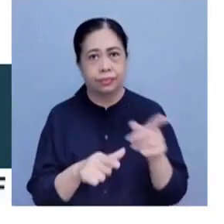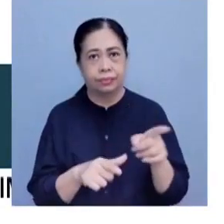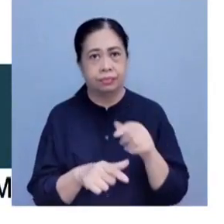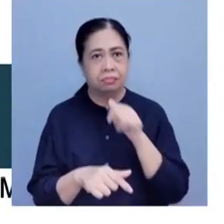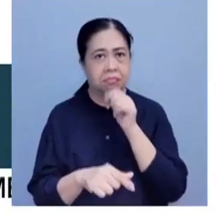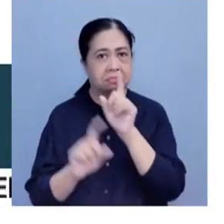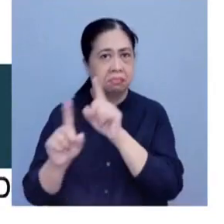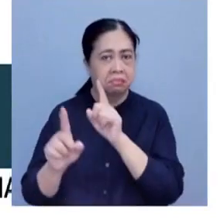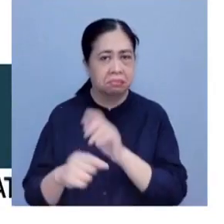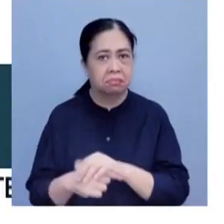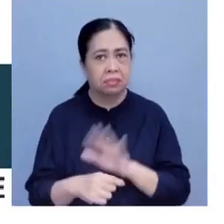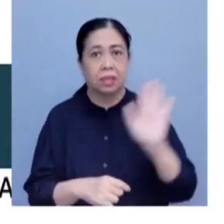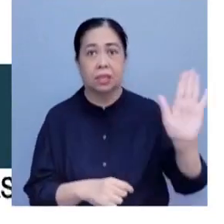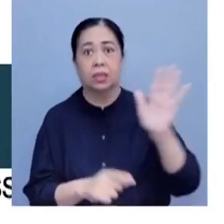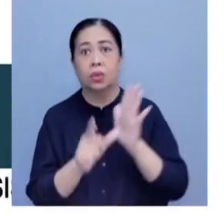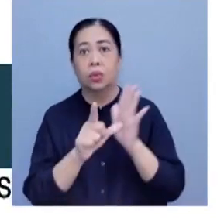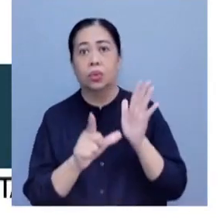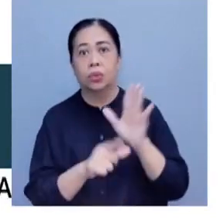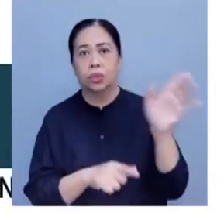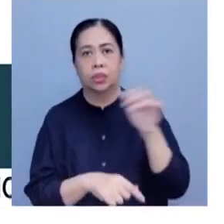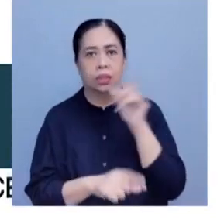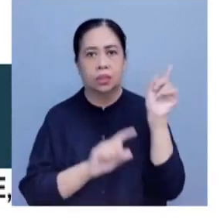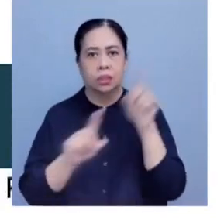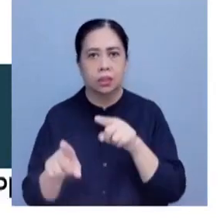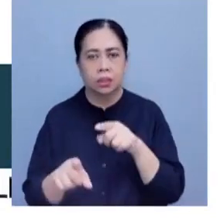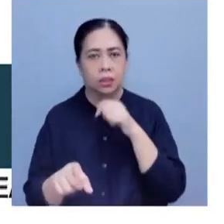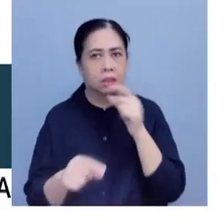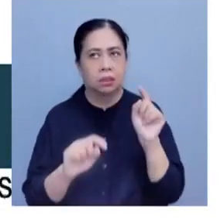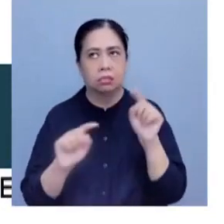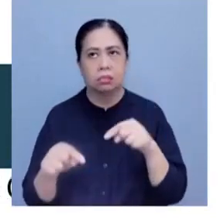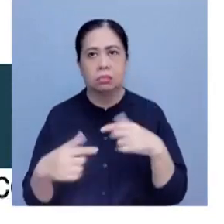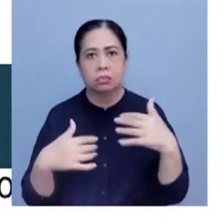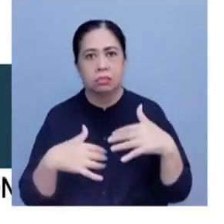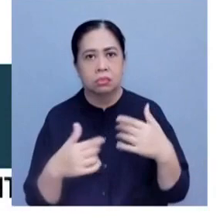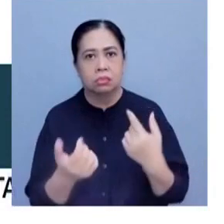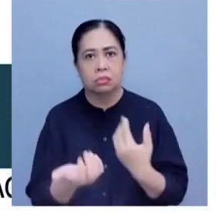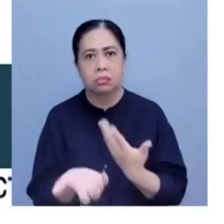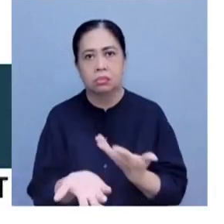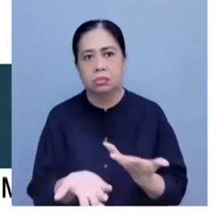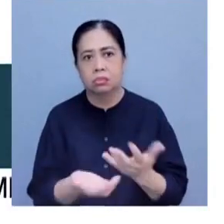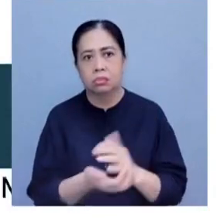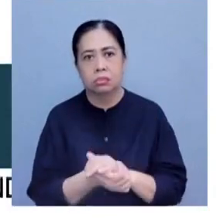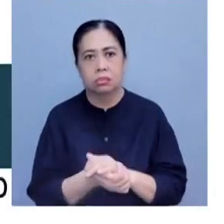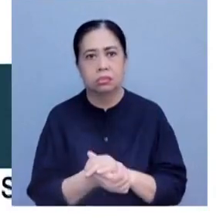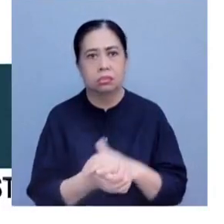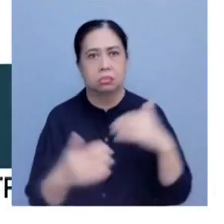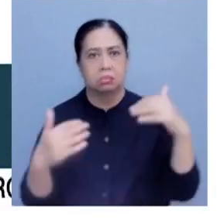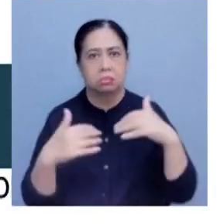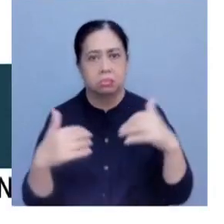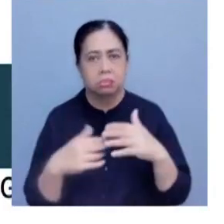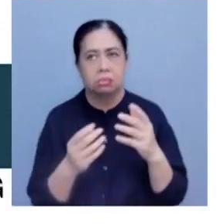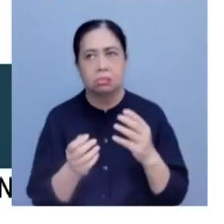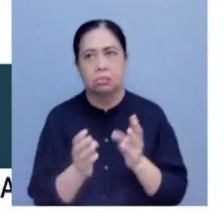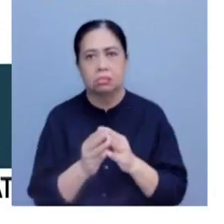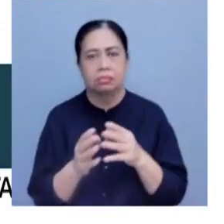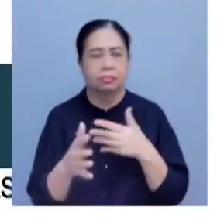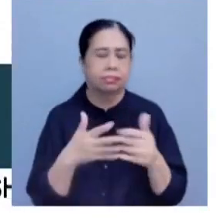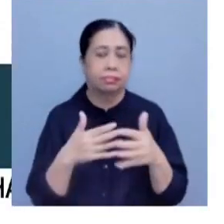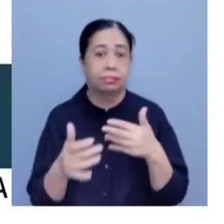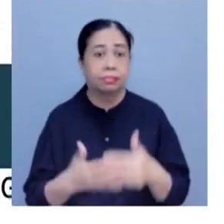dumadating. Yung mga lawyers nila, no, hindi sumisipot sa hearing. But